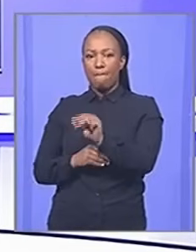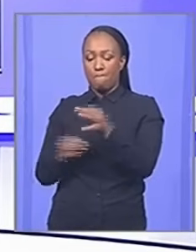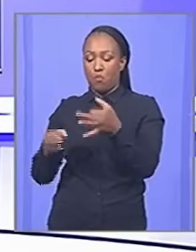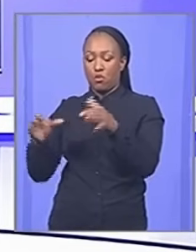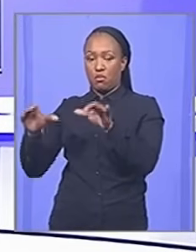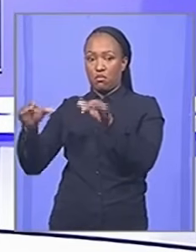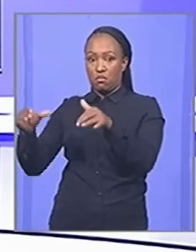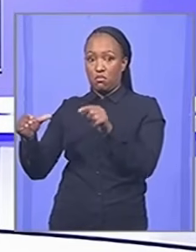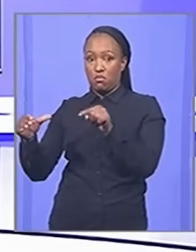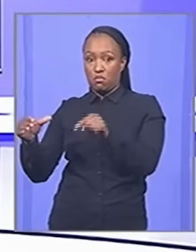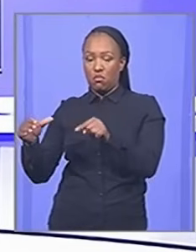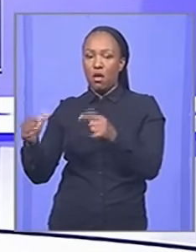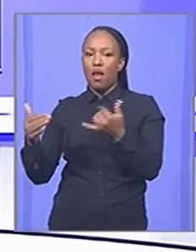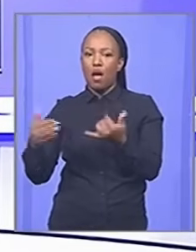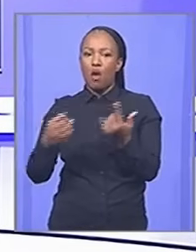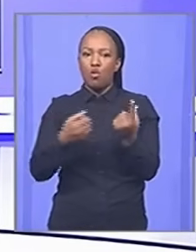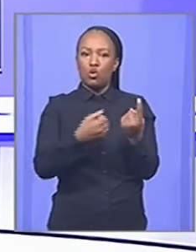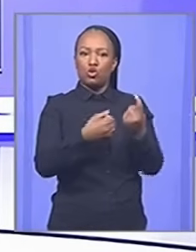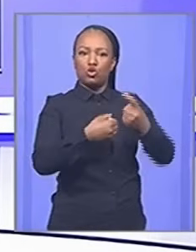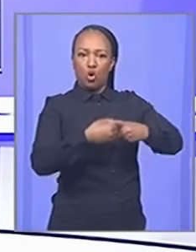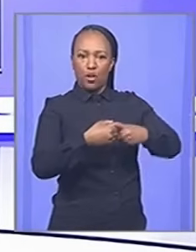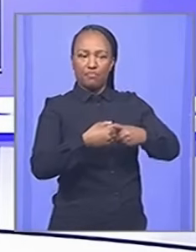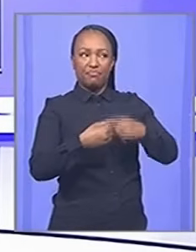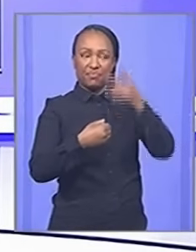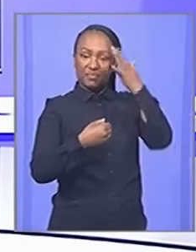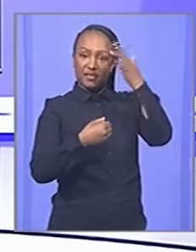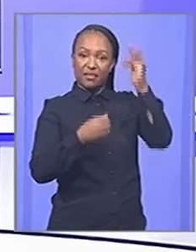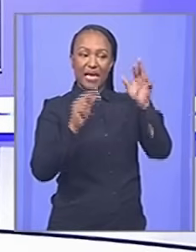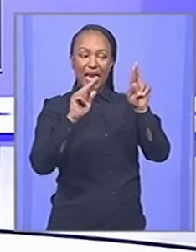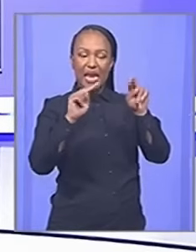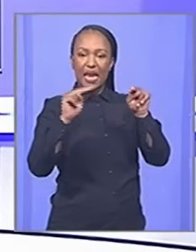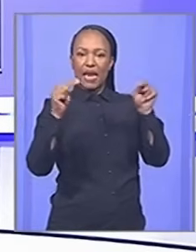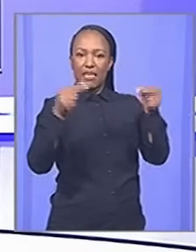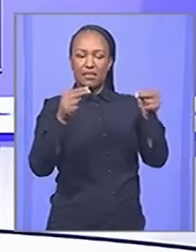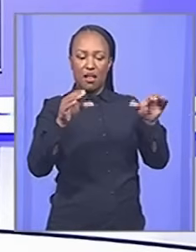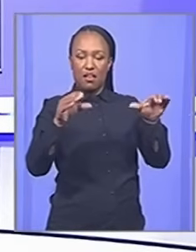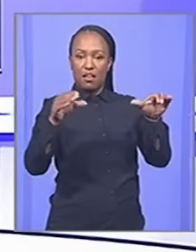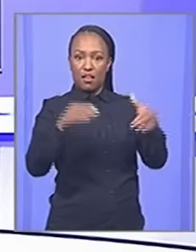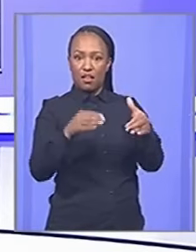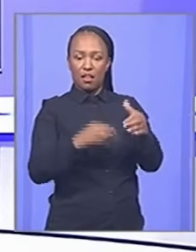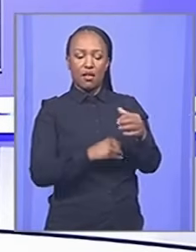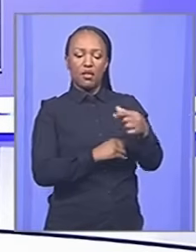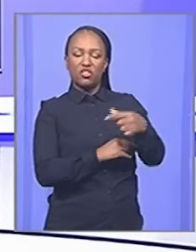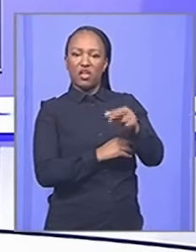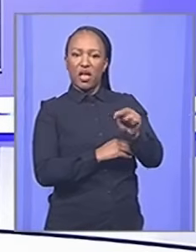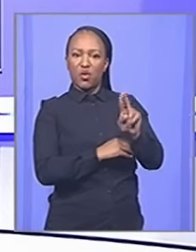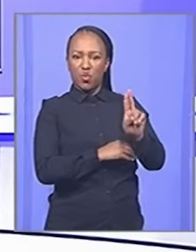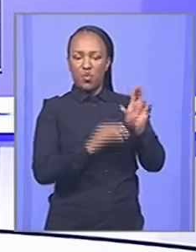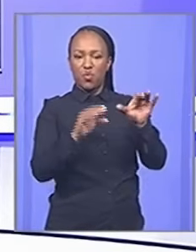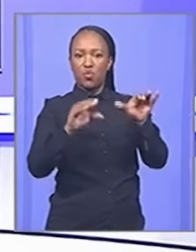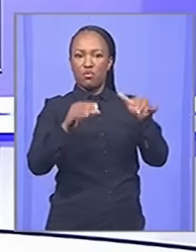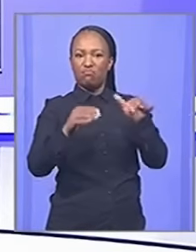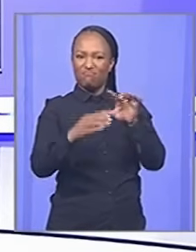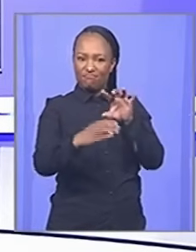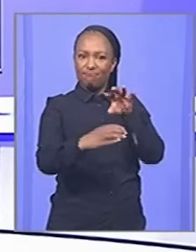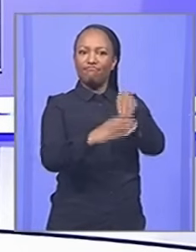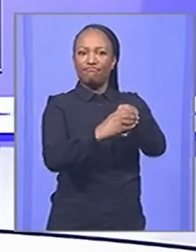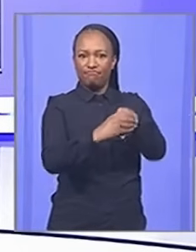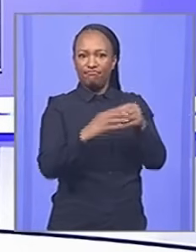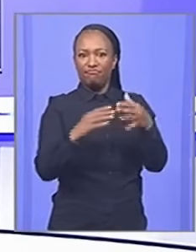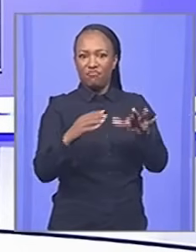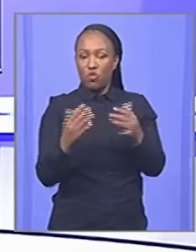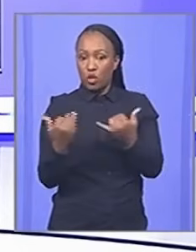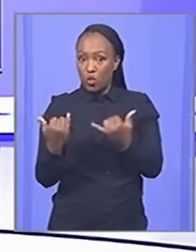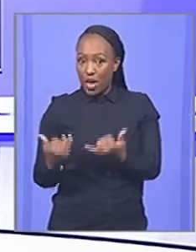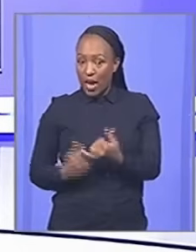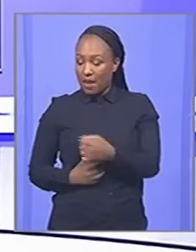wa mohlakanelwa e lego Government of National Unity. Mokgatlo wo o dirile tsebišo ya sephetho sa ona morago go kopana le boetapele le